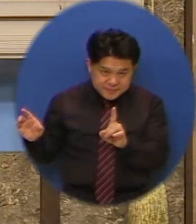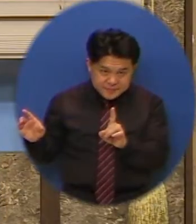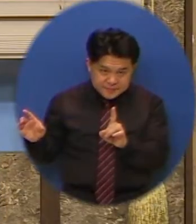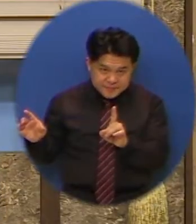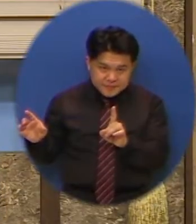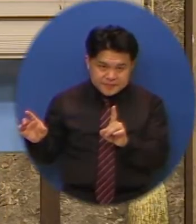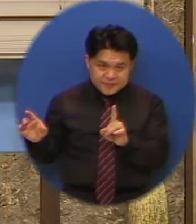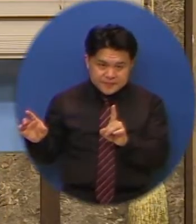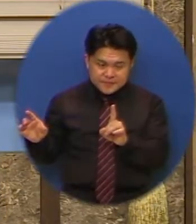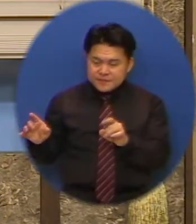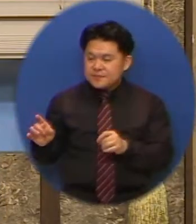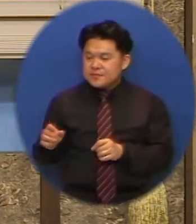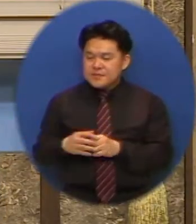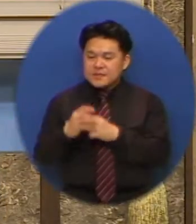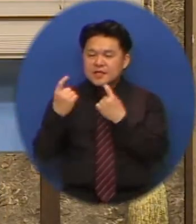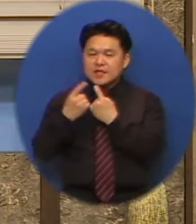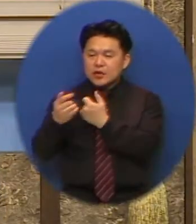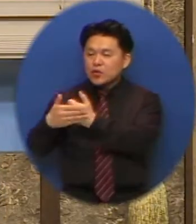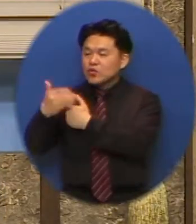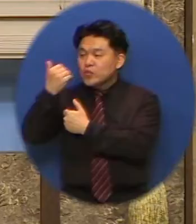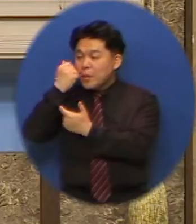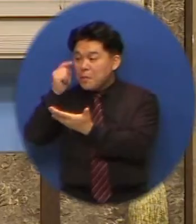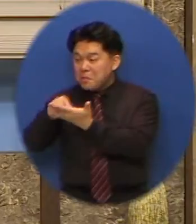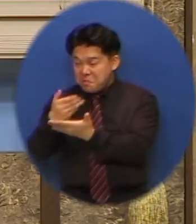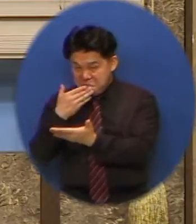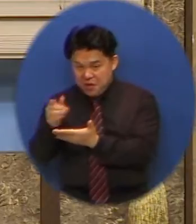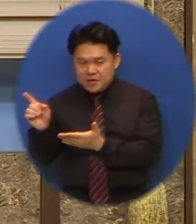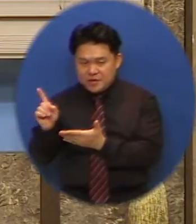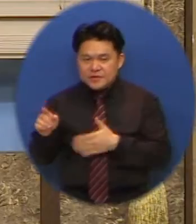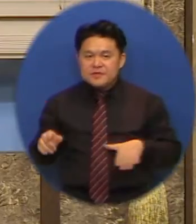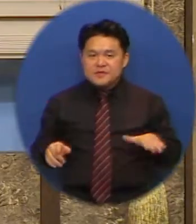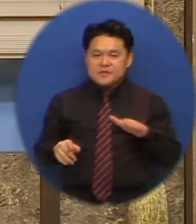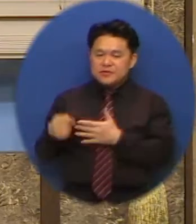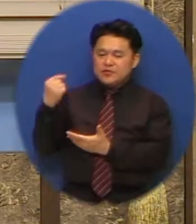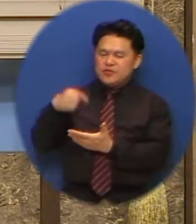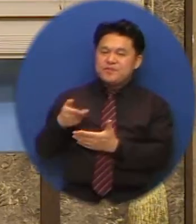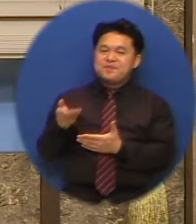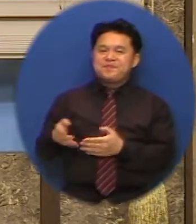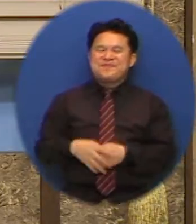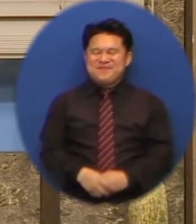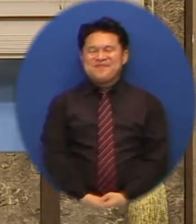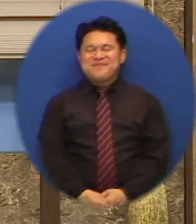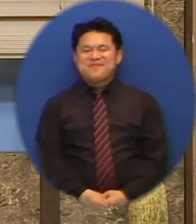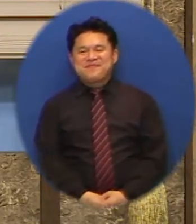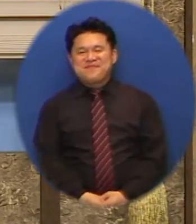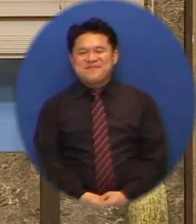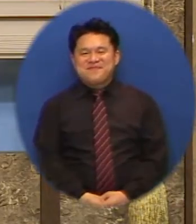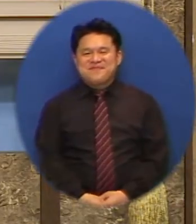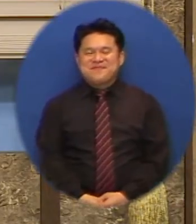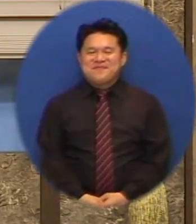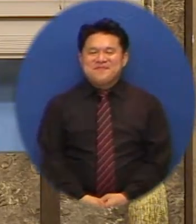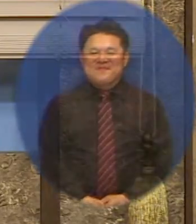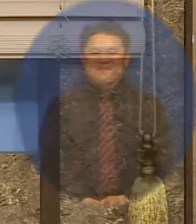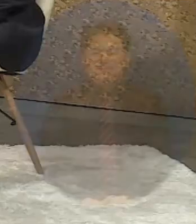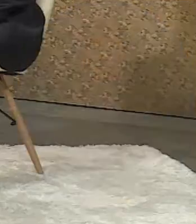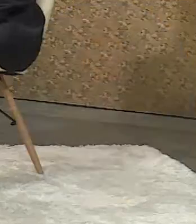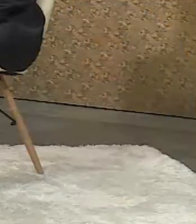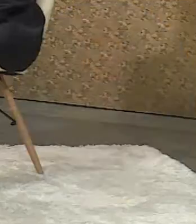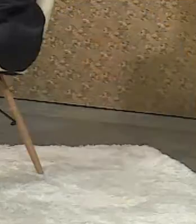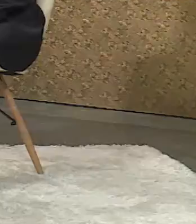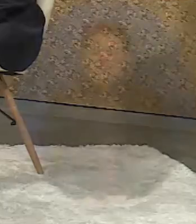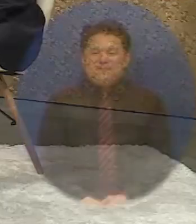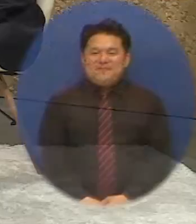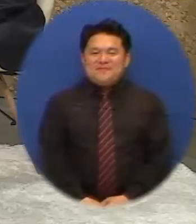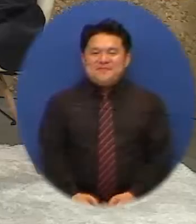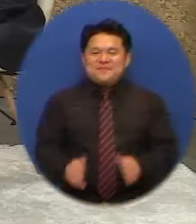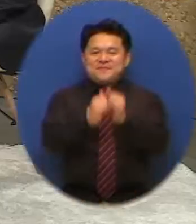좀 더 많은 민간 후원자를 발굴할 수 있도록 우리가 이제 교육도 시키고 하는 그런 역할을 하려고 합니다. 예. 뭐 사회복지